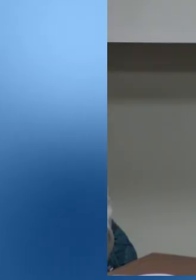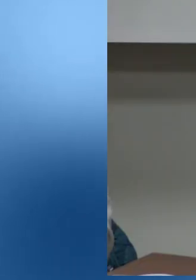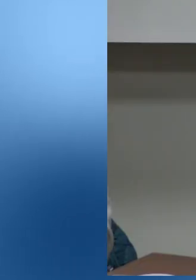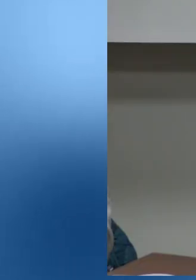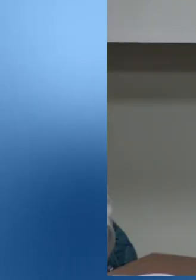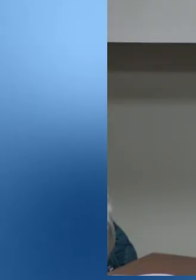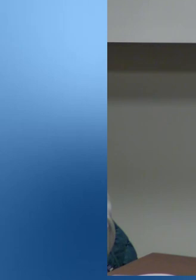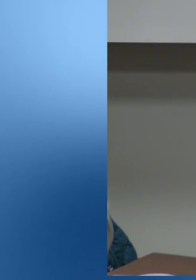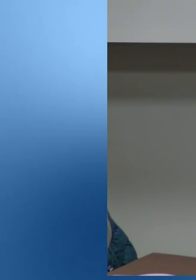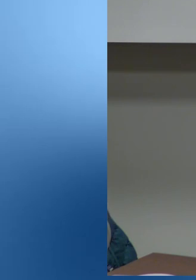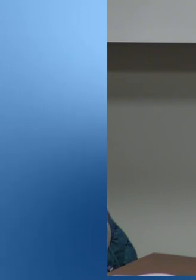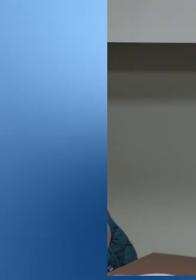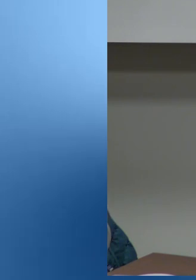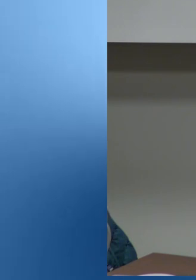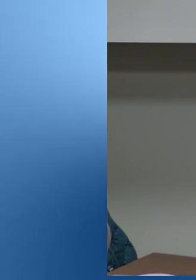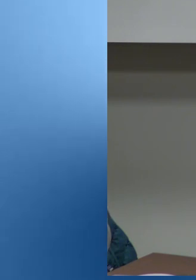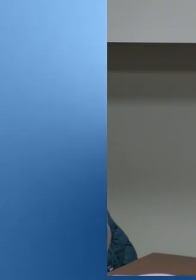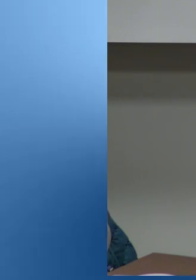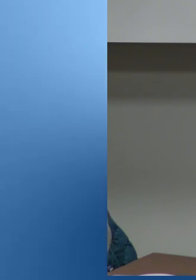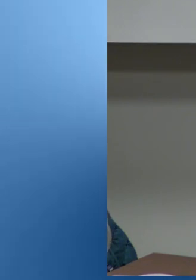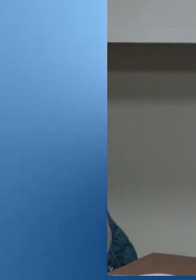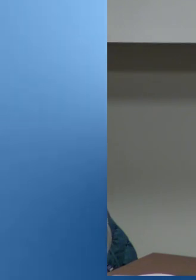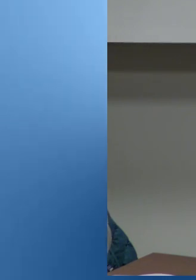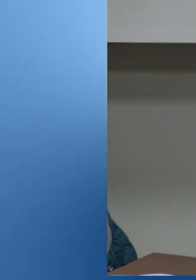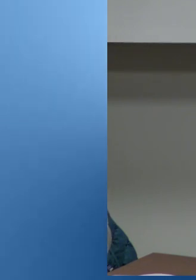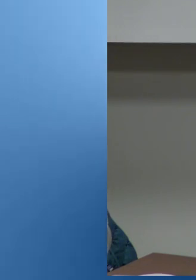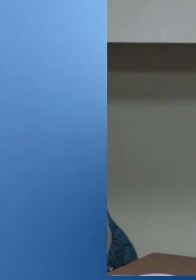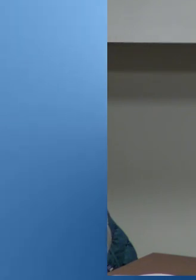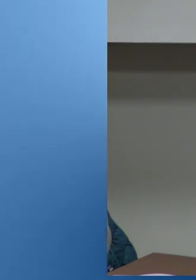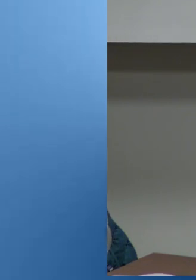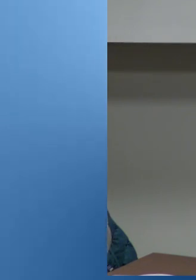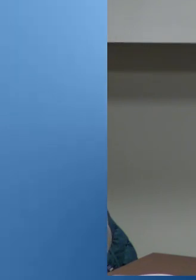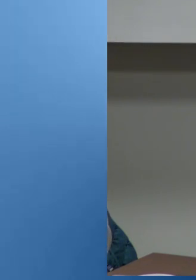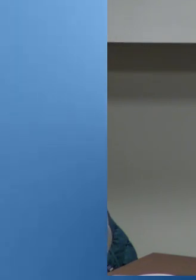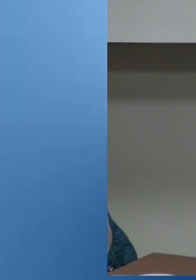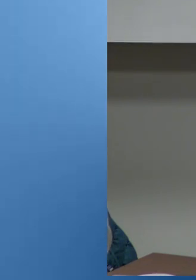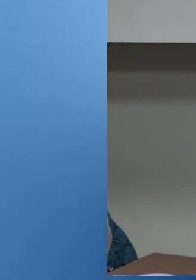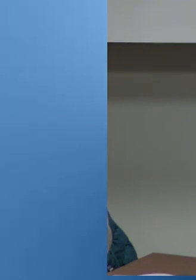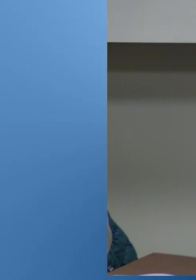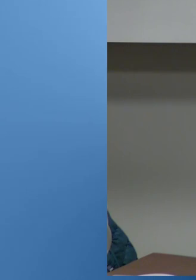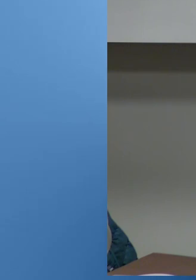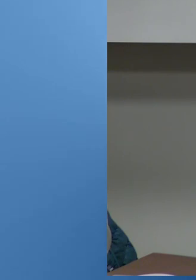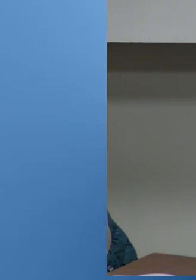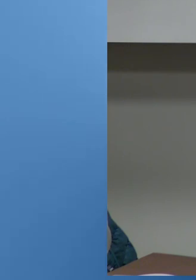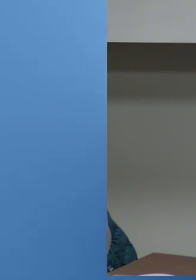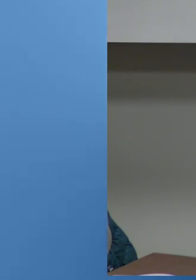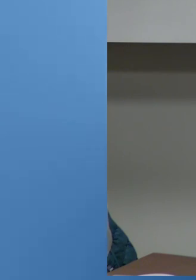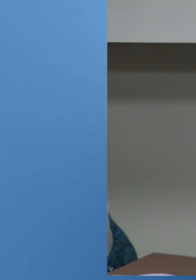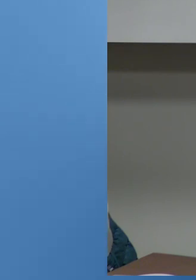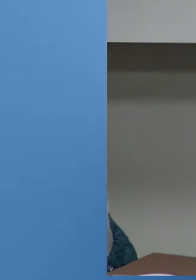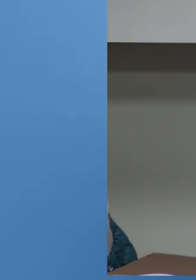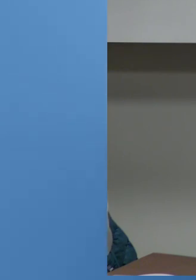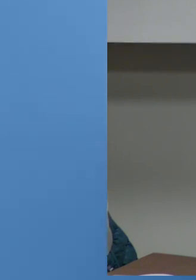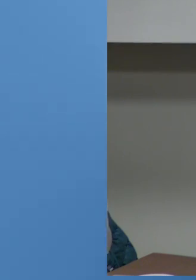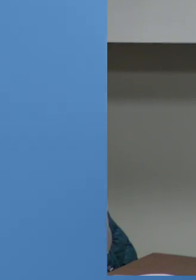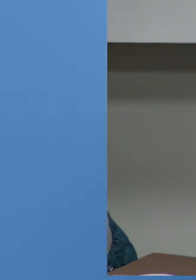ouais 23h45 peutêre vous pourz organiser une petite conférence avec sur le sujet je suis pas sûr que vous